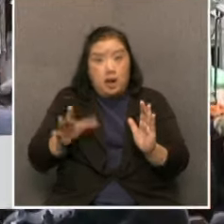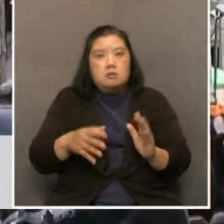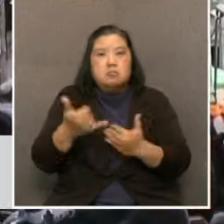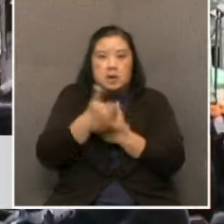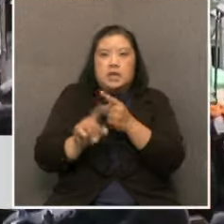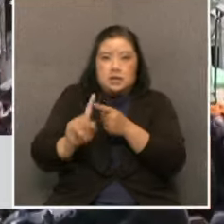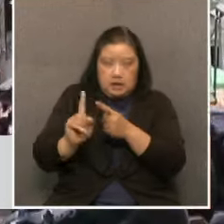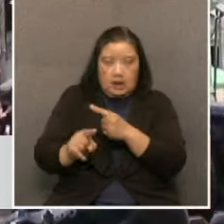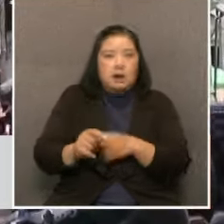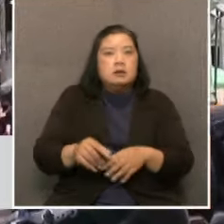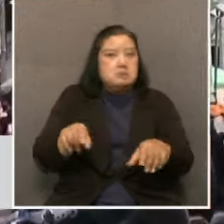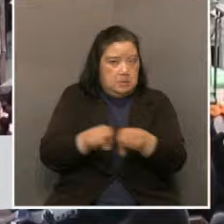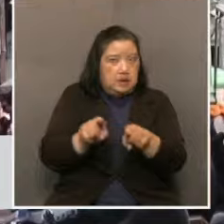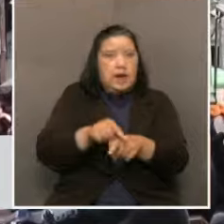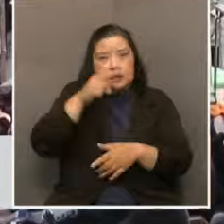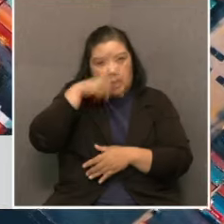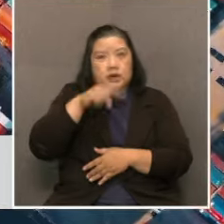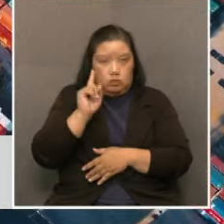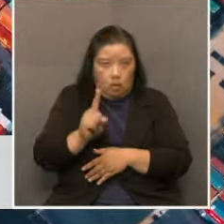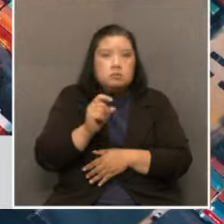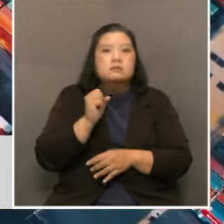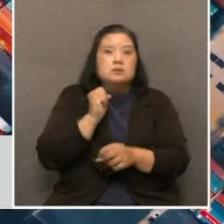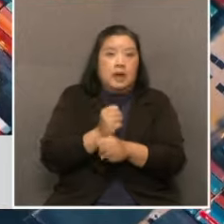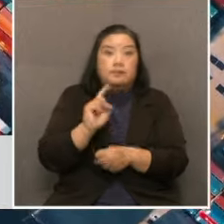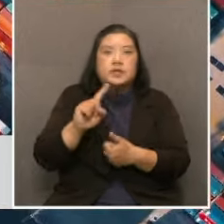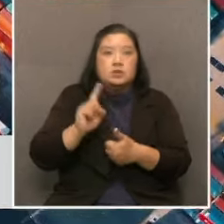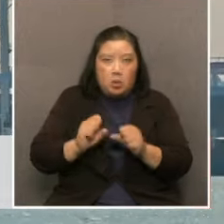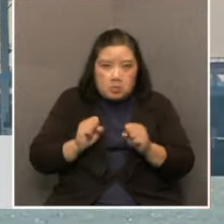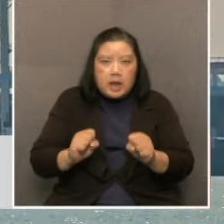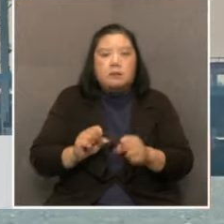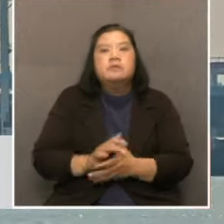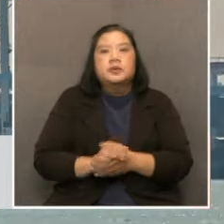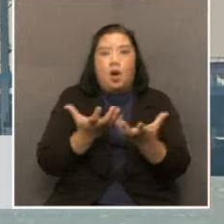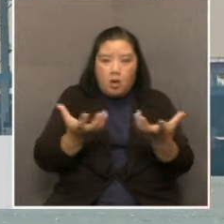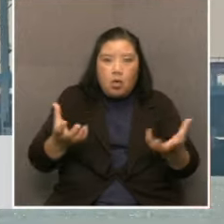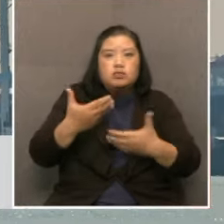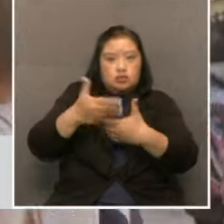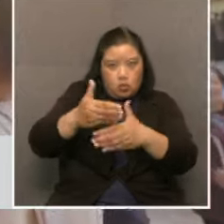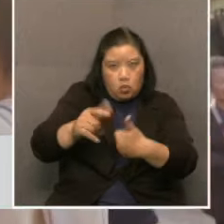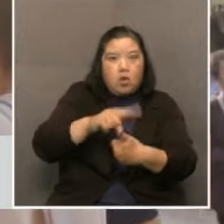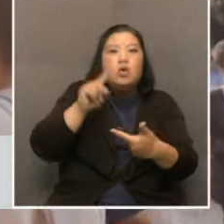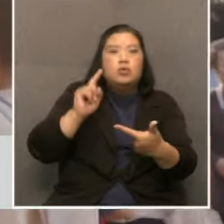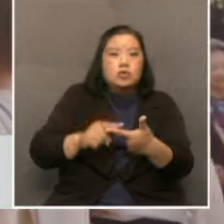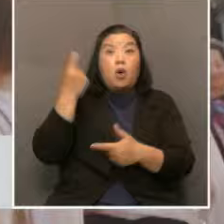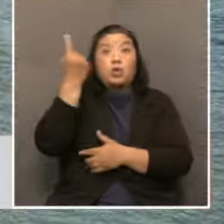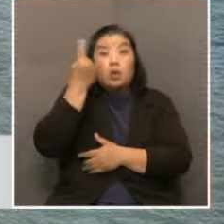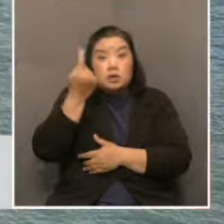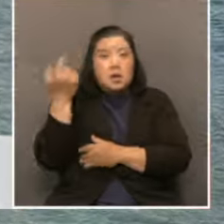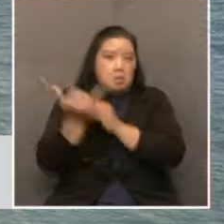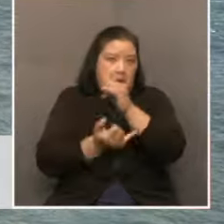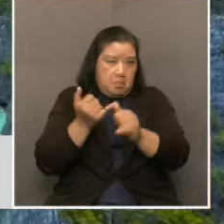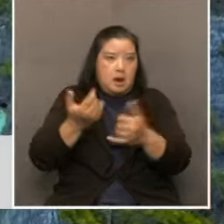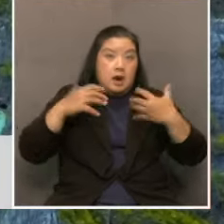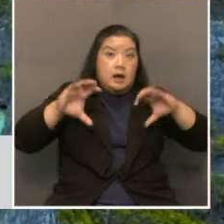ำสองสามอย่างนะครับหนึ่งก็คือกระตุ้นการส่งออกแล้วก็กระตุ้นการท่องเที่ยวเพิ่มมูลค่าซึ่งตอนนี้รัฐบาลที่แล้วเนี่ย